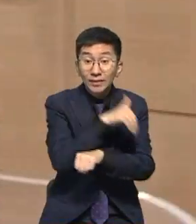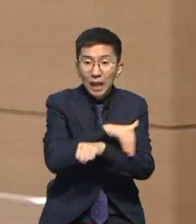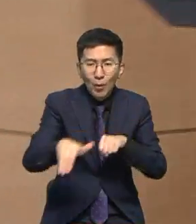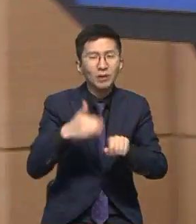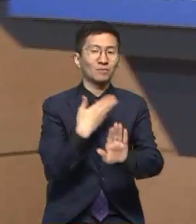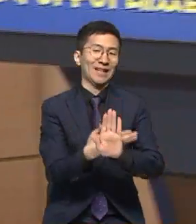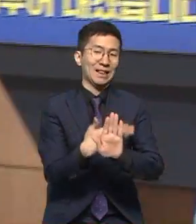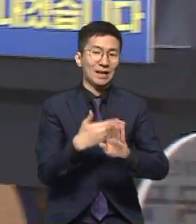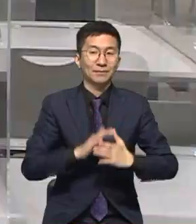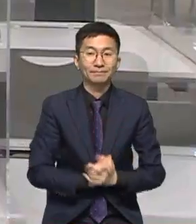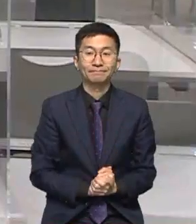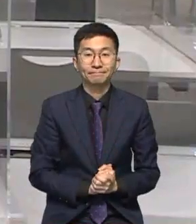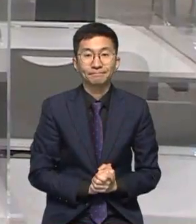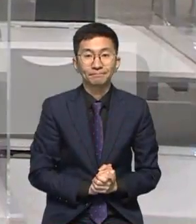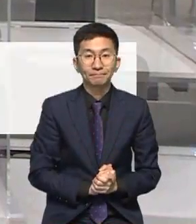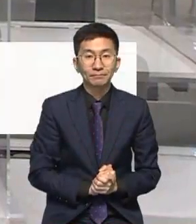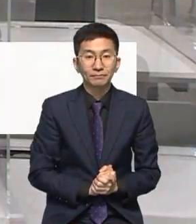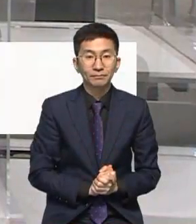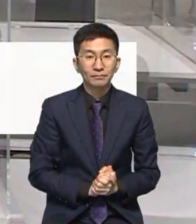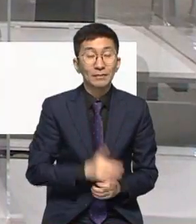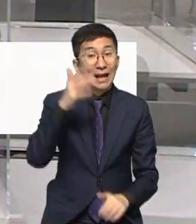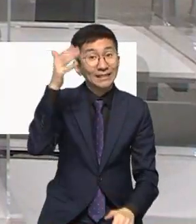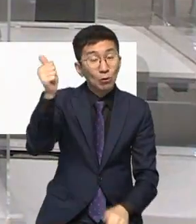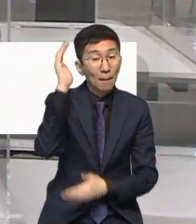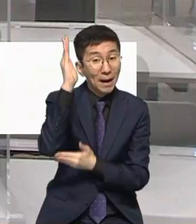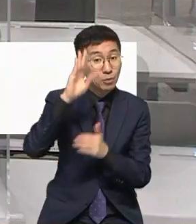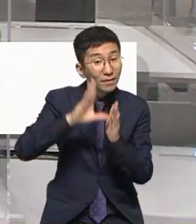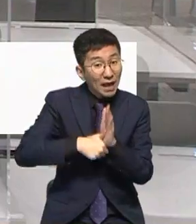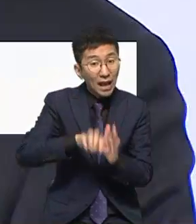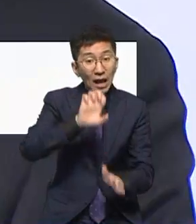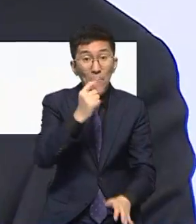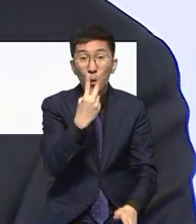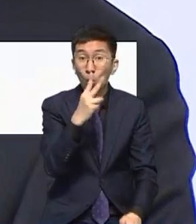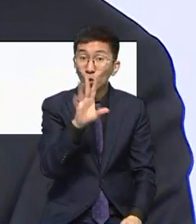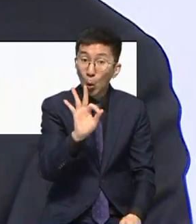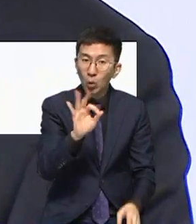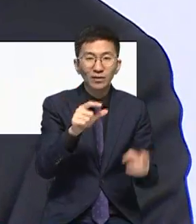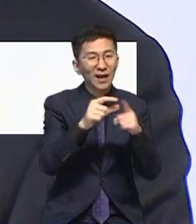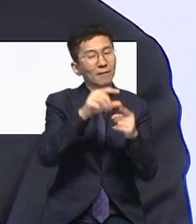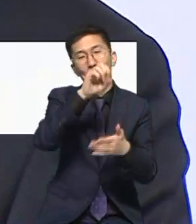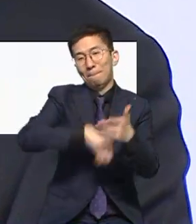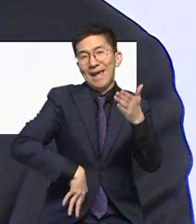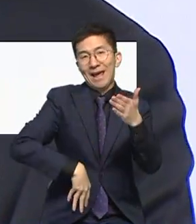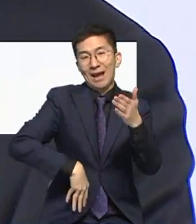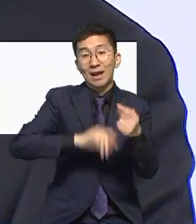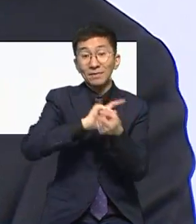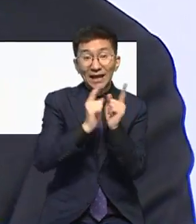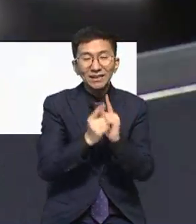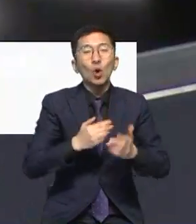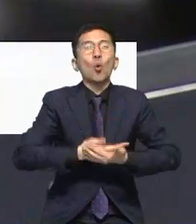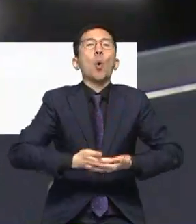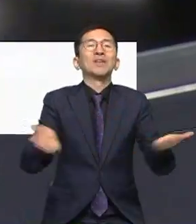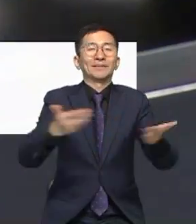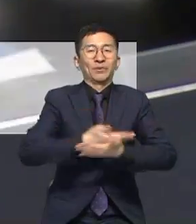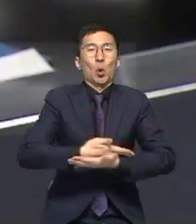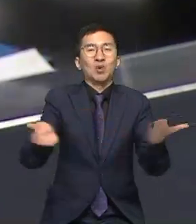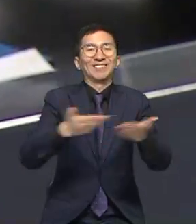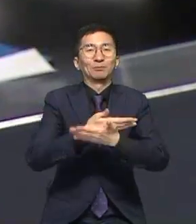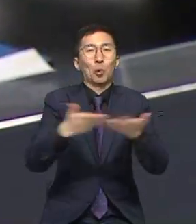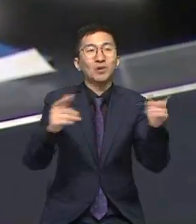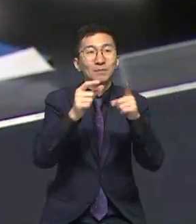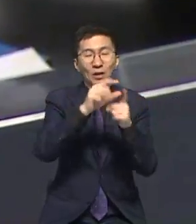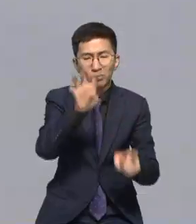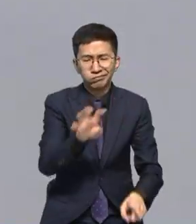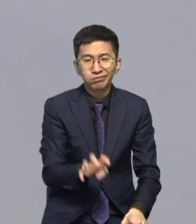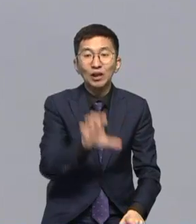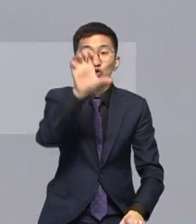완전히 달라졌습니다. 장관 발표에서 포용이라는 단어가 사라졌고 그 대신 공급이란 말이 25번